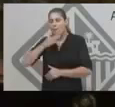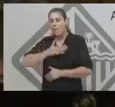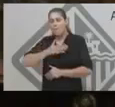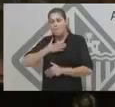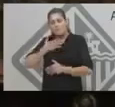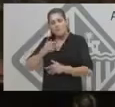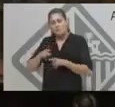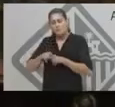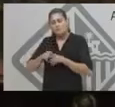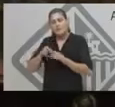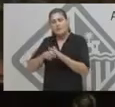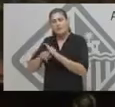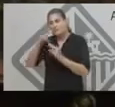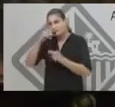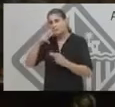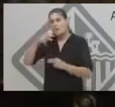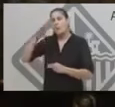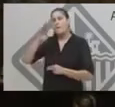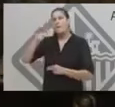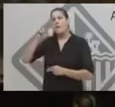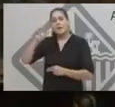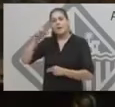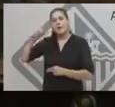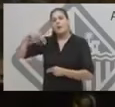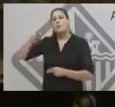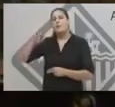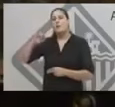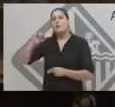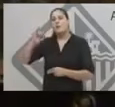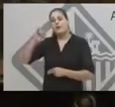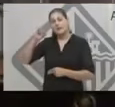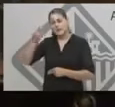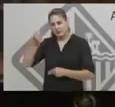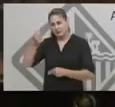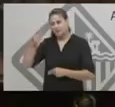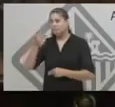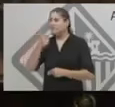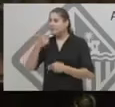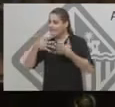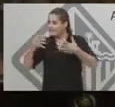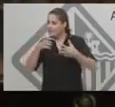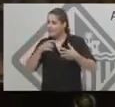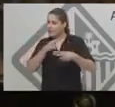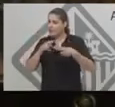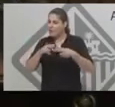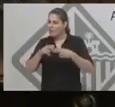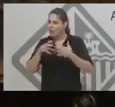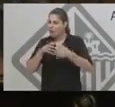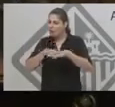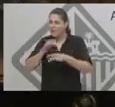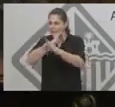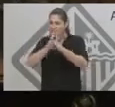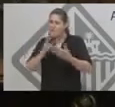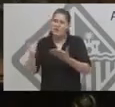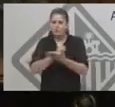pública, Pepe Mújica. La política és la lucha por la felicidad de todos. Anem a